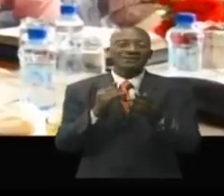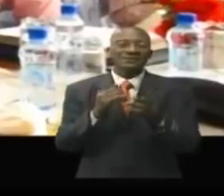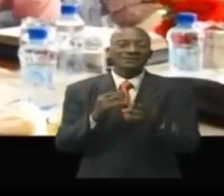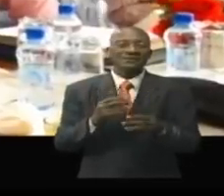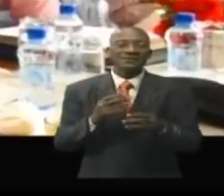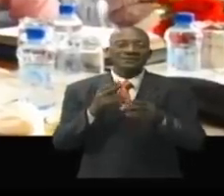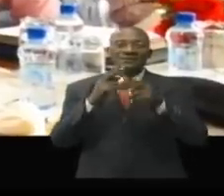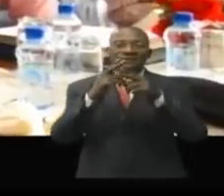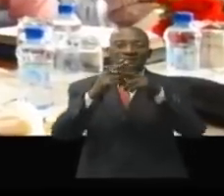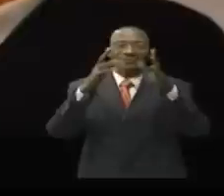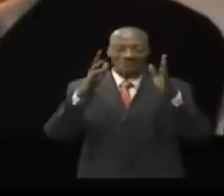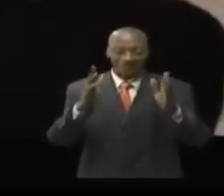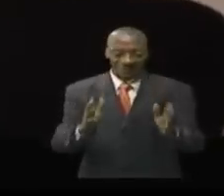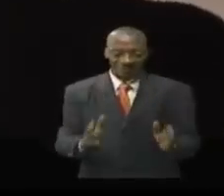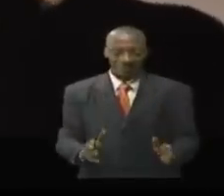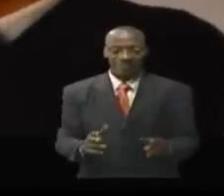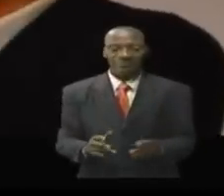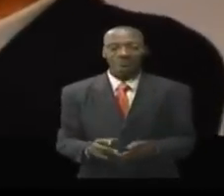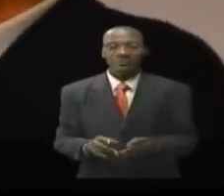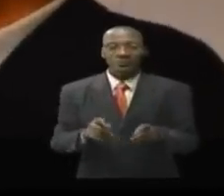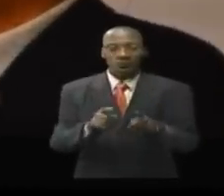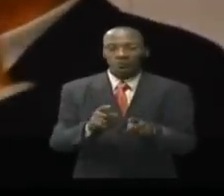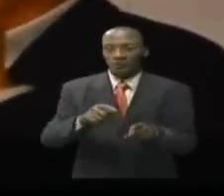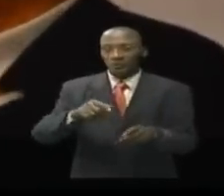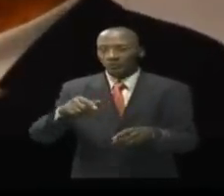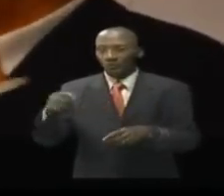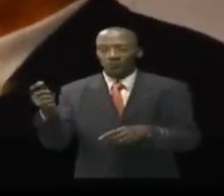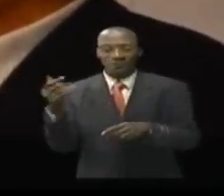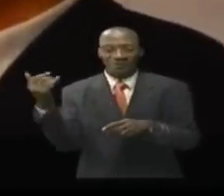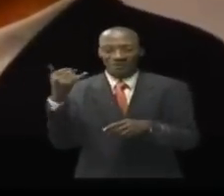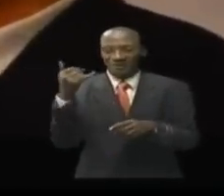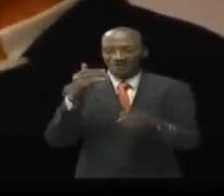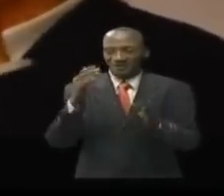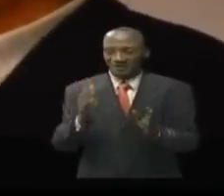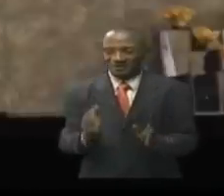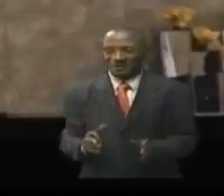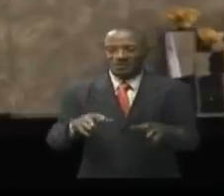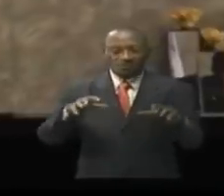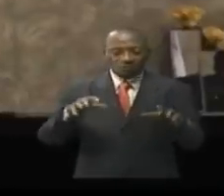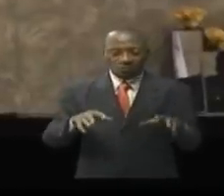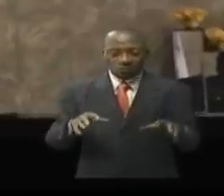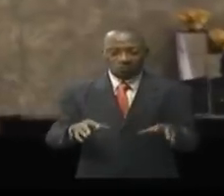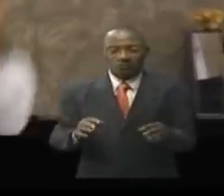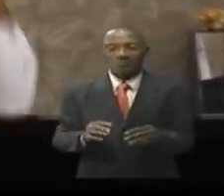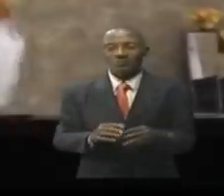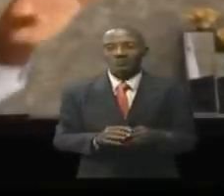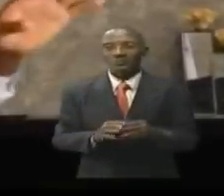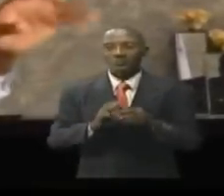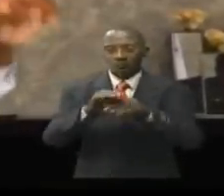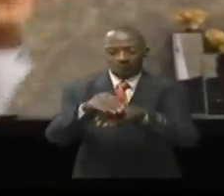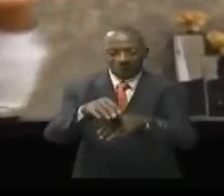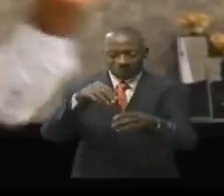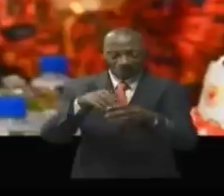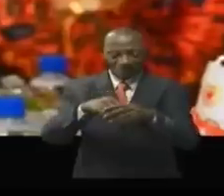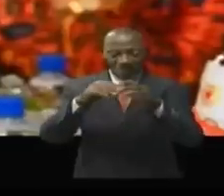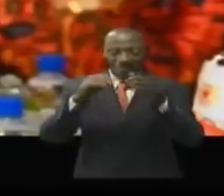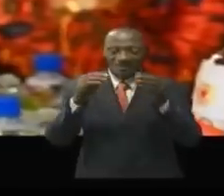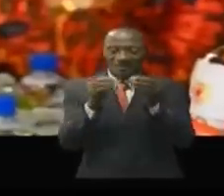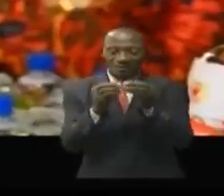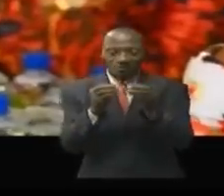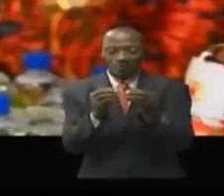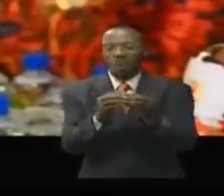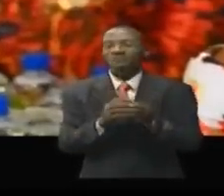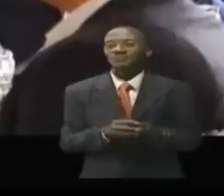La formation a tourné autour du système de climatisation utilisé dans les maisons et bureaux. Les participants